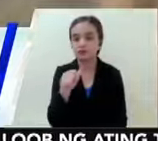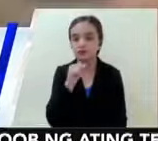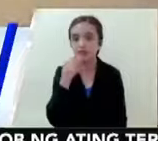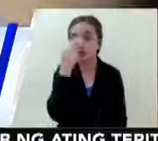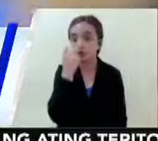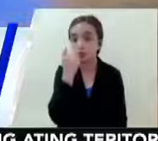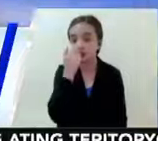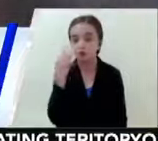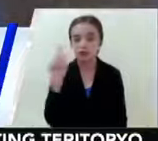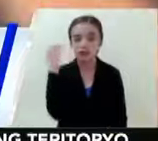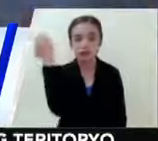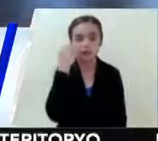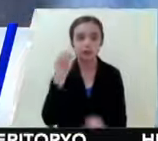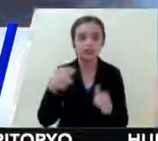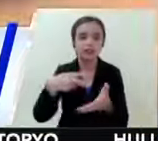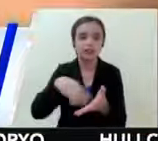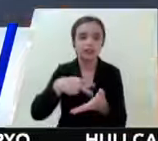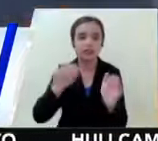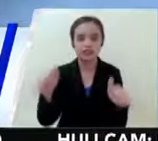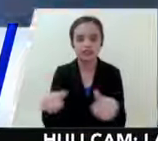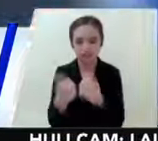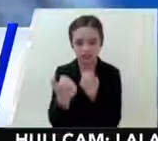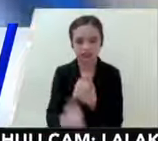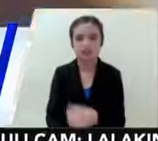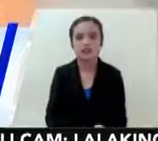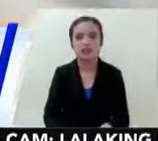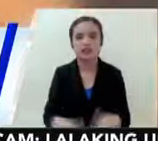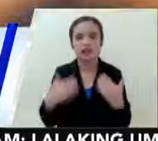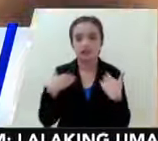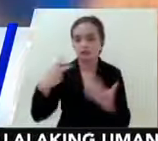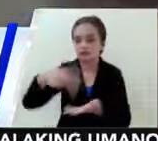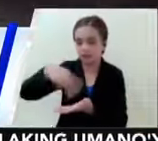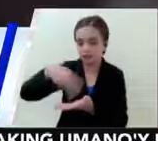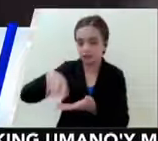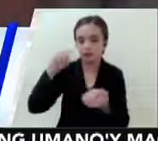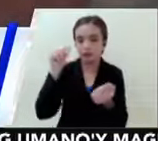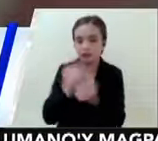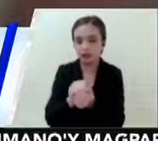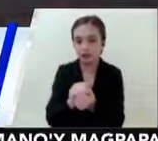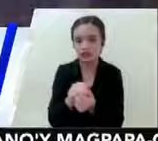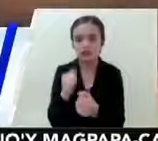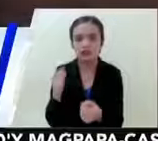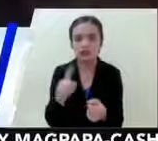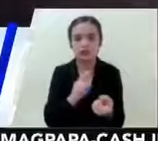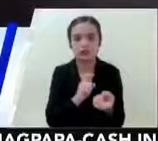challenge ng cast and crew nito. May hataw moves na may aliyo transition pa.